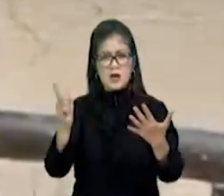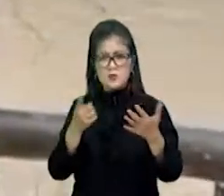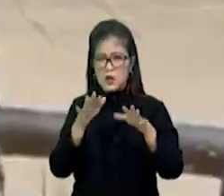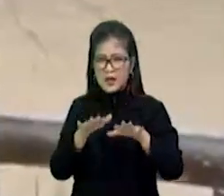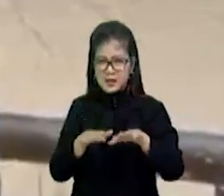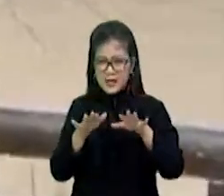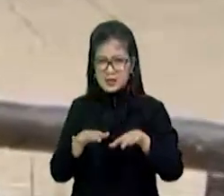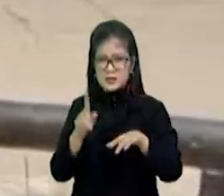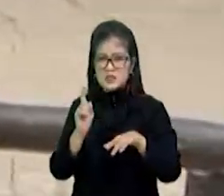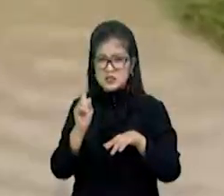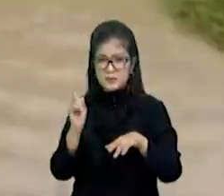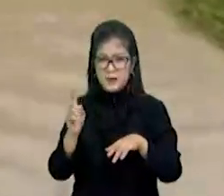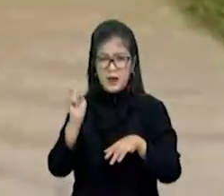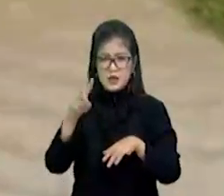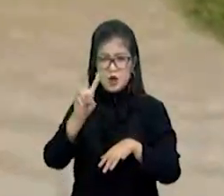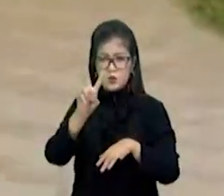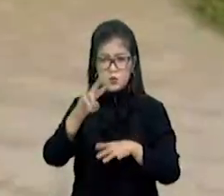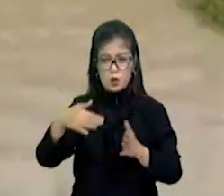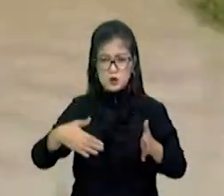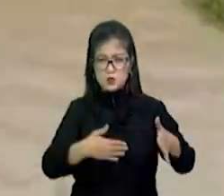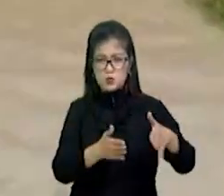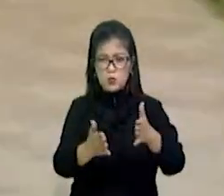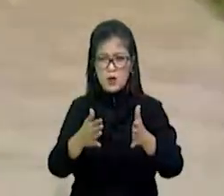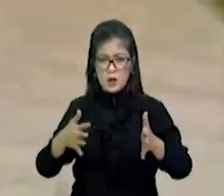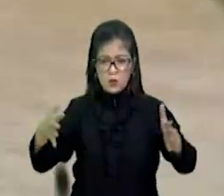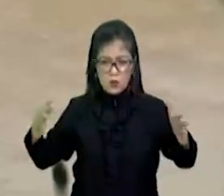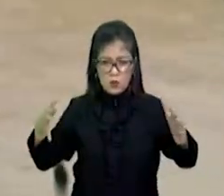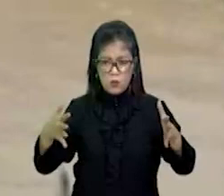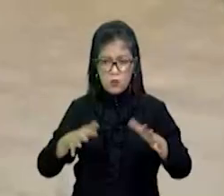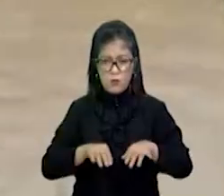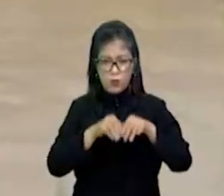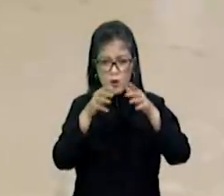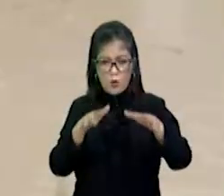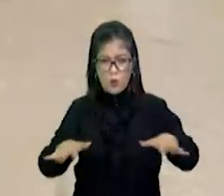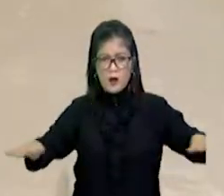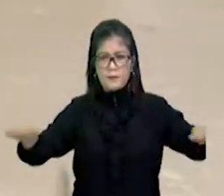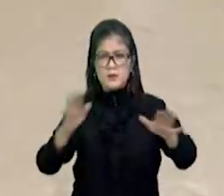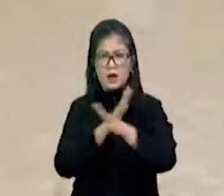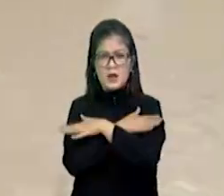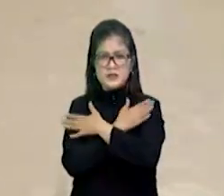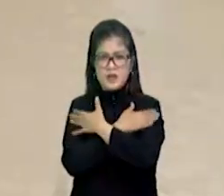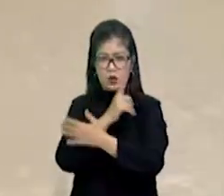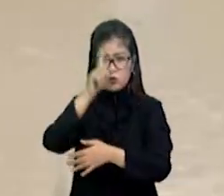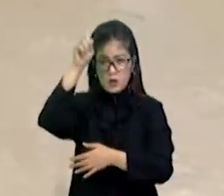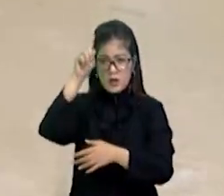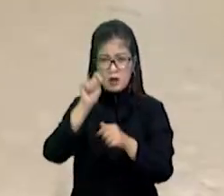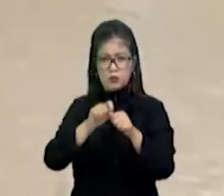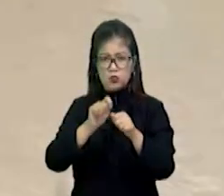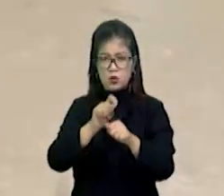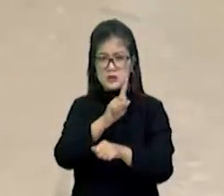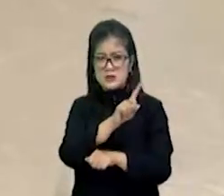Pasalnya, luapan dua aliran sungai, yaitu Sungai Krung Keruto serta Krung Petu di Kabupaten Aceh Utara, mengakibatkan ratusan rumah warga terendam